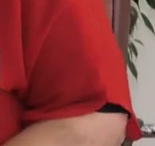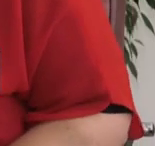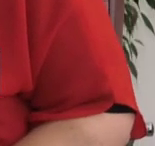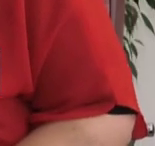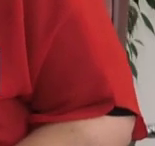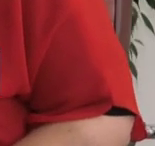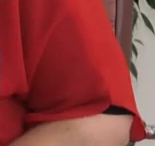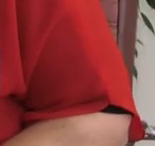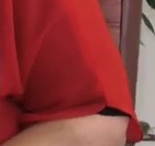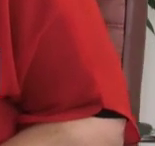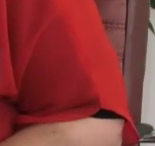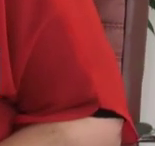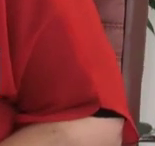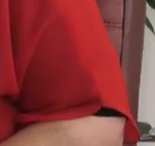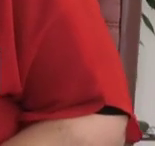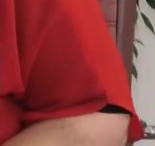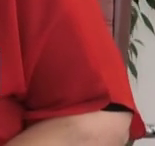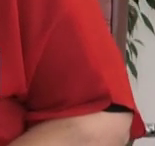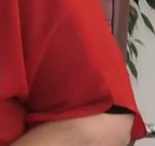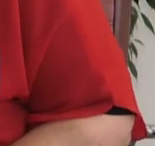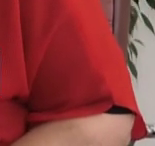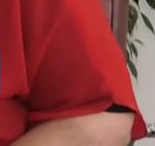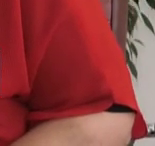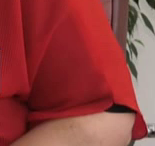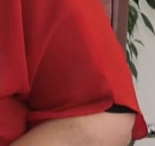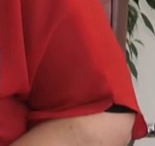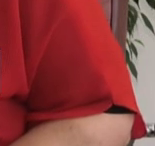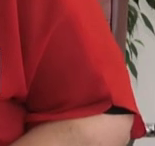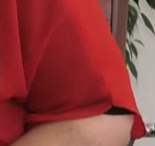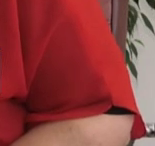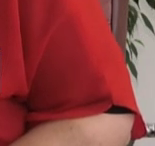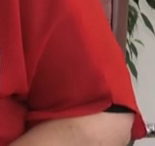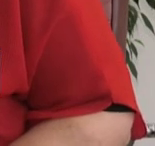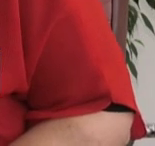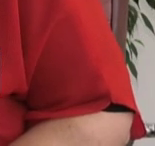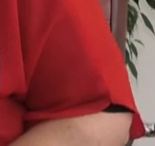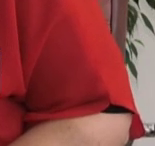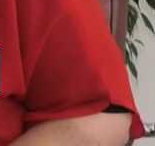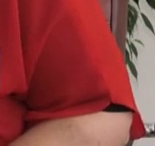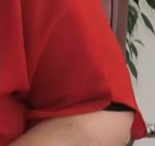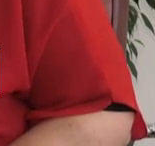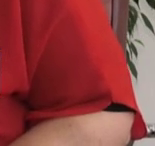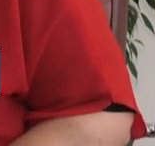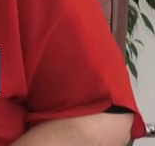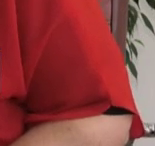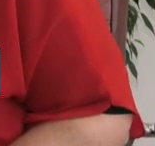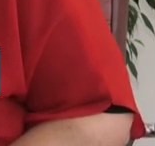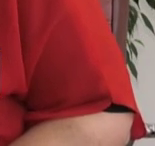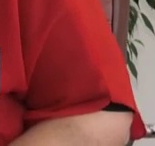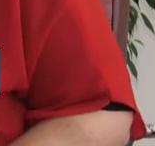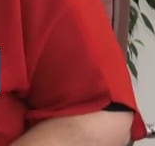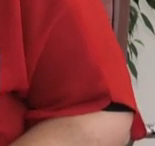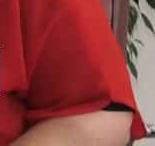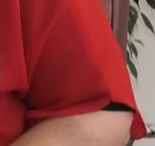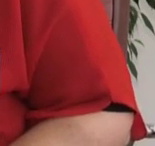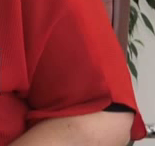стеклопакеты старой давно уже их нужно было менять то как-то все денег не было а то тут сэкономим и далее